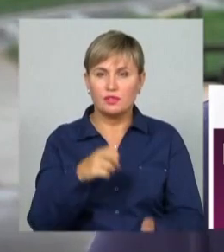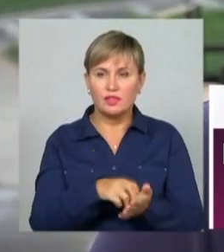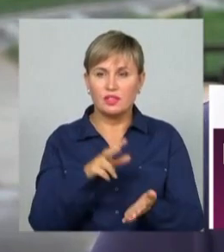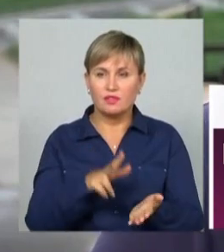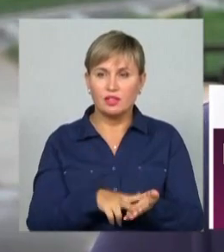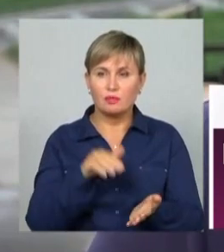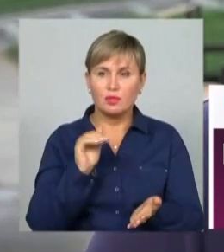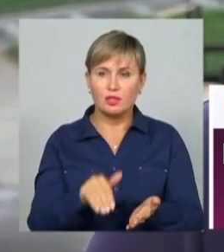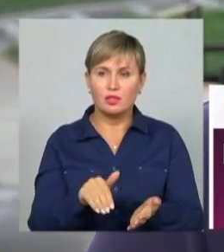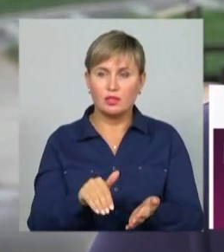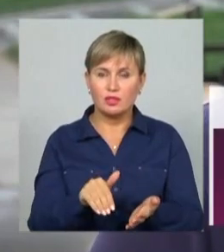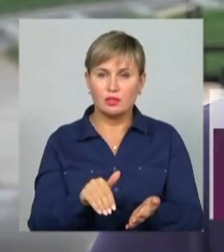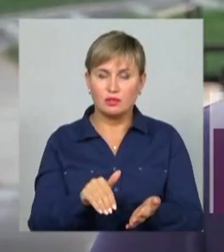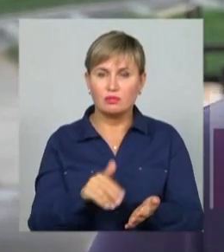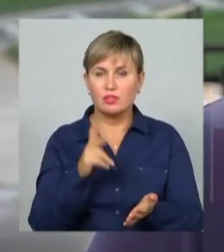218 тысяч квадратов,